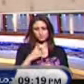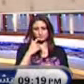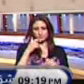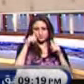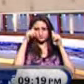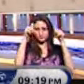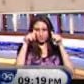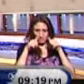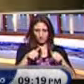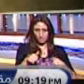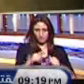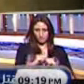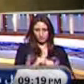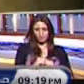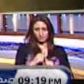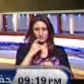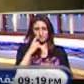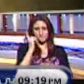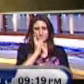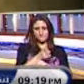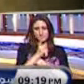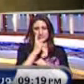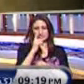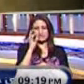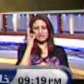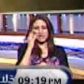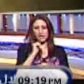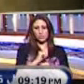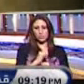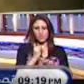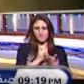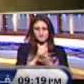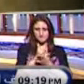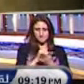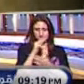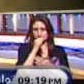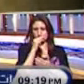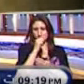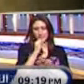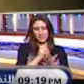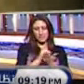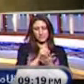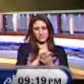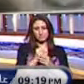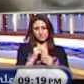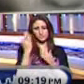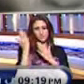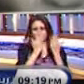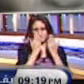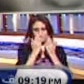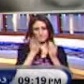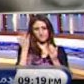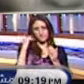للمحافظ السابق من شان مدرسة التعليم الثانوي باسم مدرسة السبعية الثانوية بنات وبدأت الدراسة فعلا